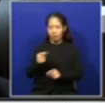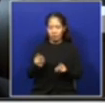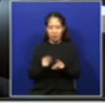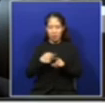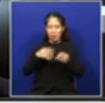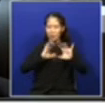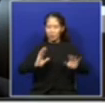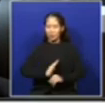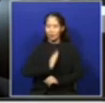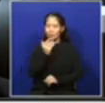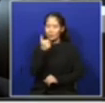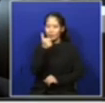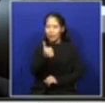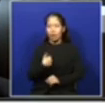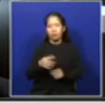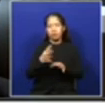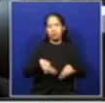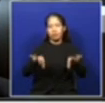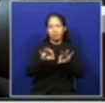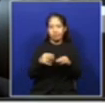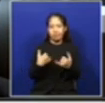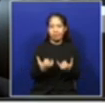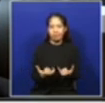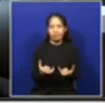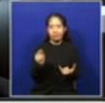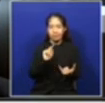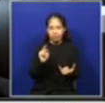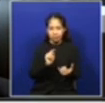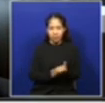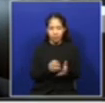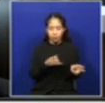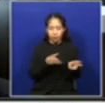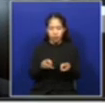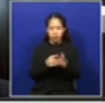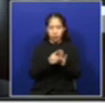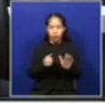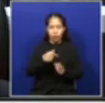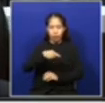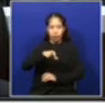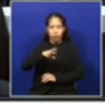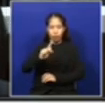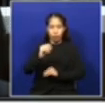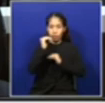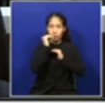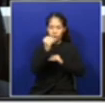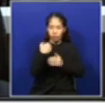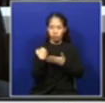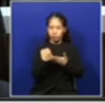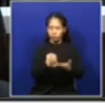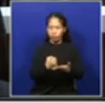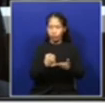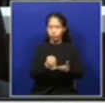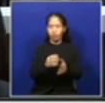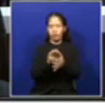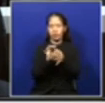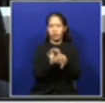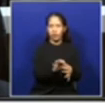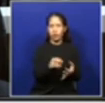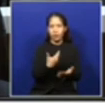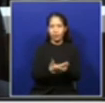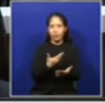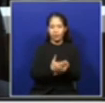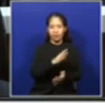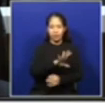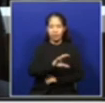ประมาณดังนั้นในขณะการนี้การออกพระราชกำหนดเพื่อให้การช่วยเหลือทางด้านการเงินซอฟโลน 500,000 ล้